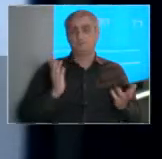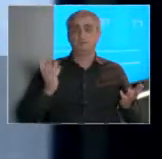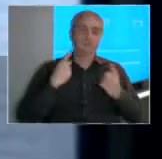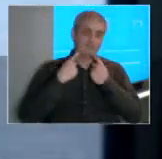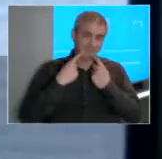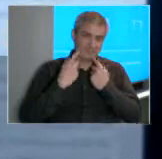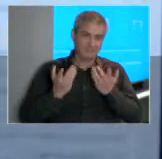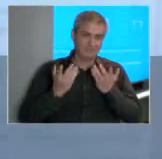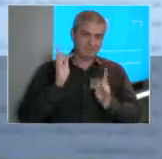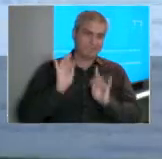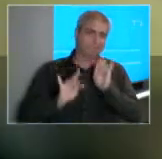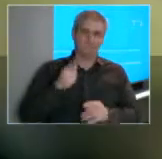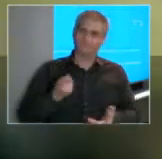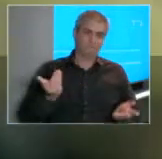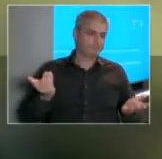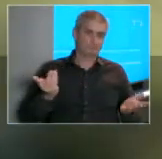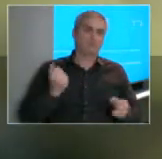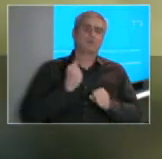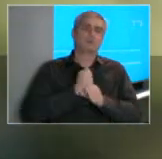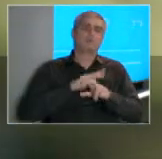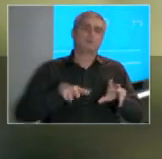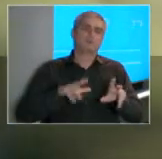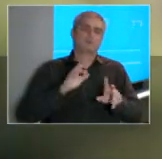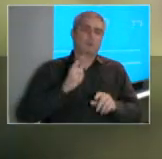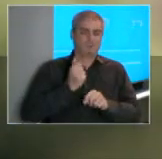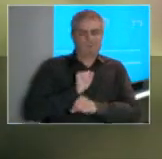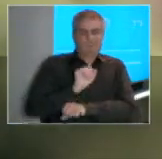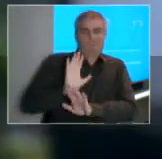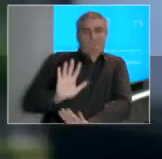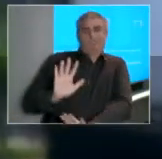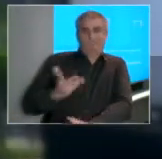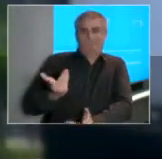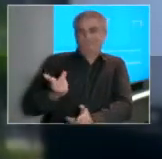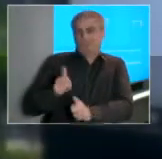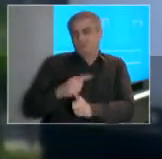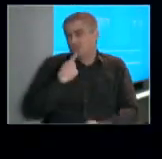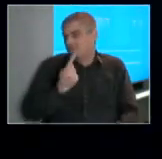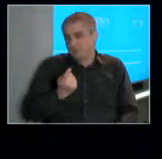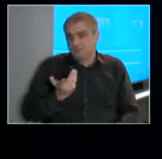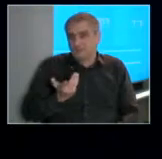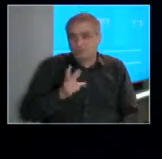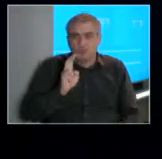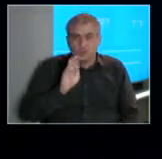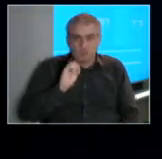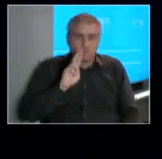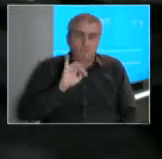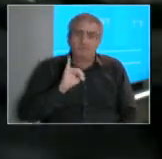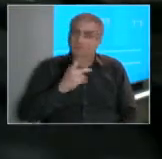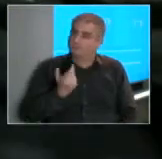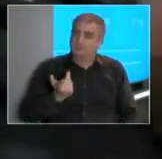השיח המתלהם הזה יוצר מצב של אנטיגוניזם, של כפי שאמר, עומרי, נכון?